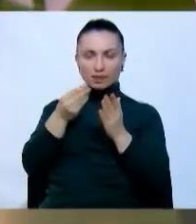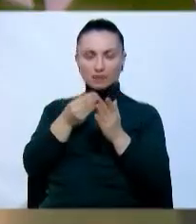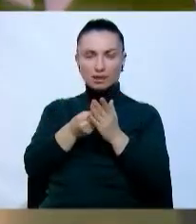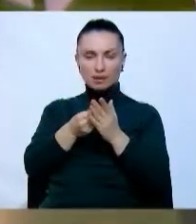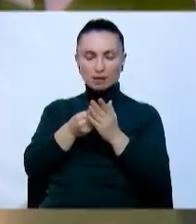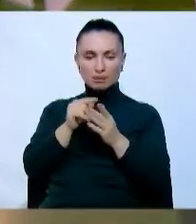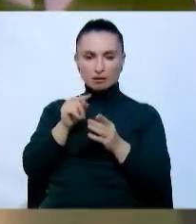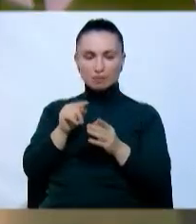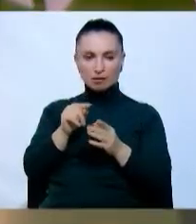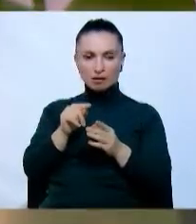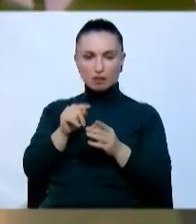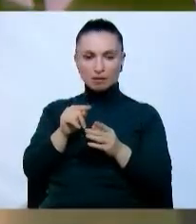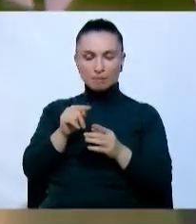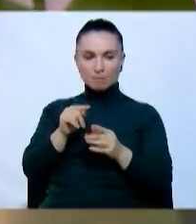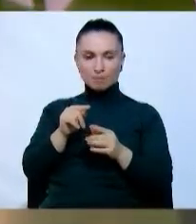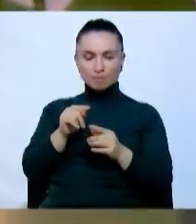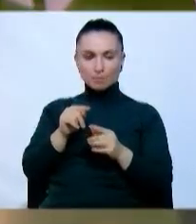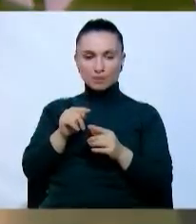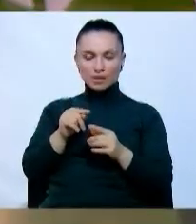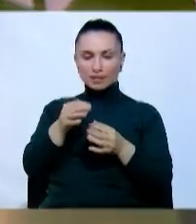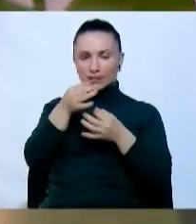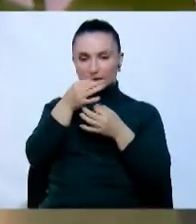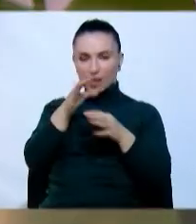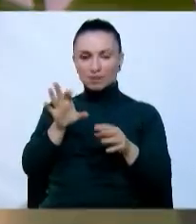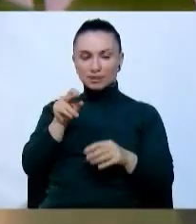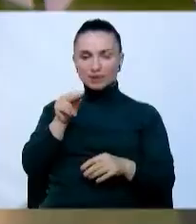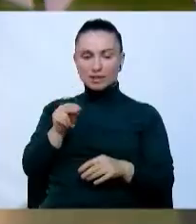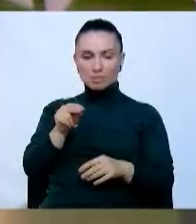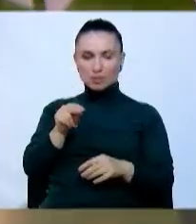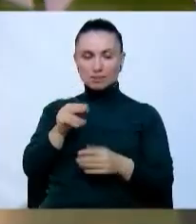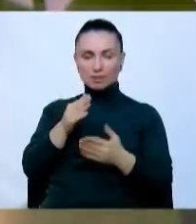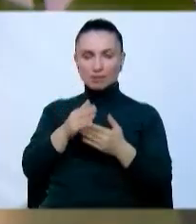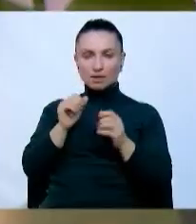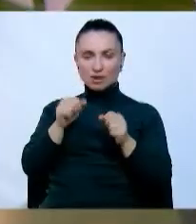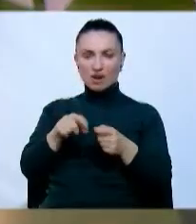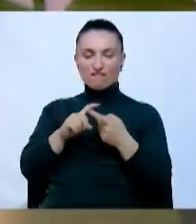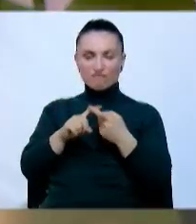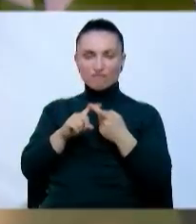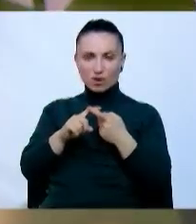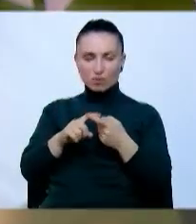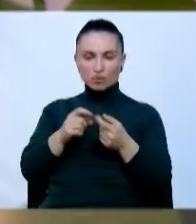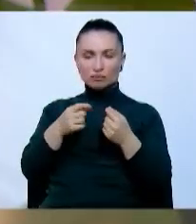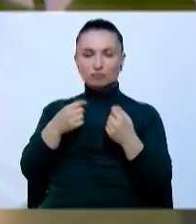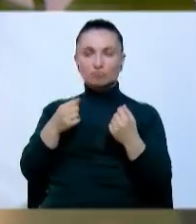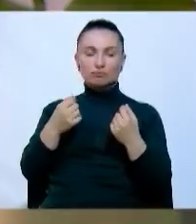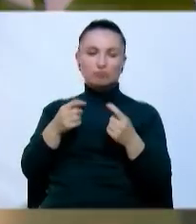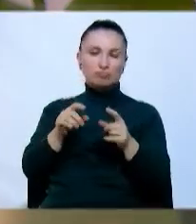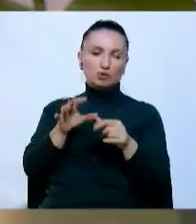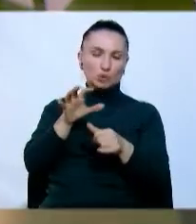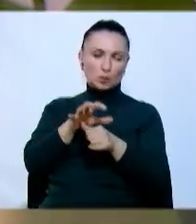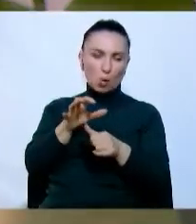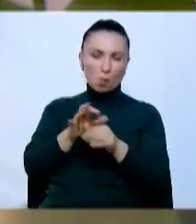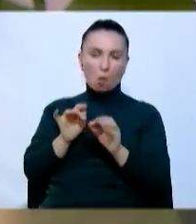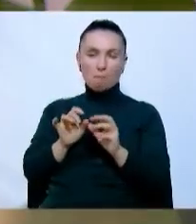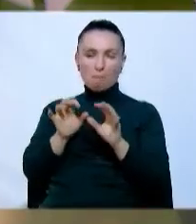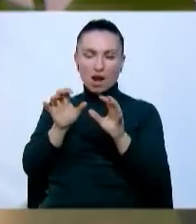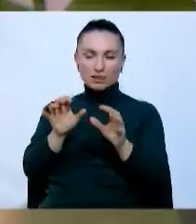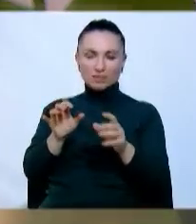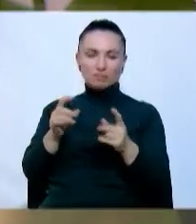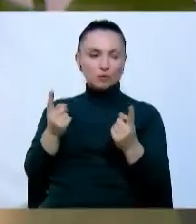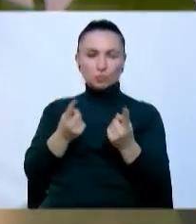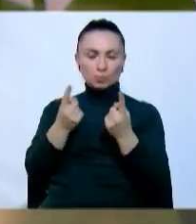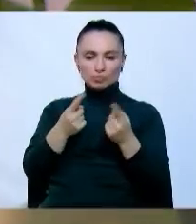აღდგენის ფუნქცია არ გააჩნია. ნებისმიერი ტიპის გამომწვევი, ეს იქნება ვირუსი, ეს იქნება სოკო, ეს იქნება ბაქტერია, თუ ეს იქნება